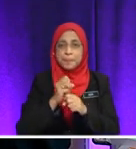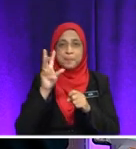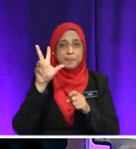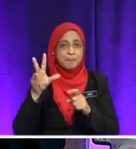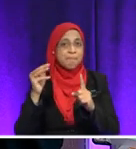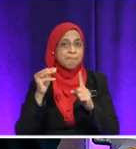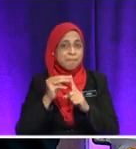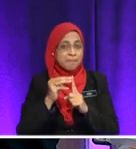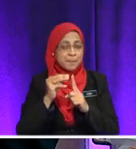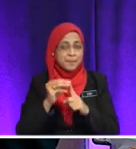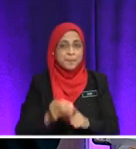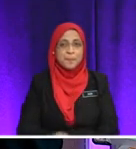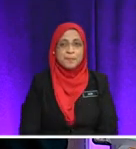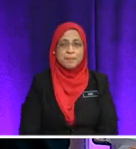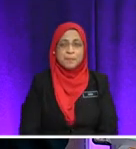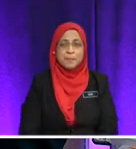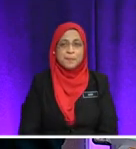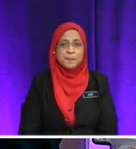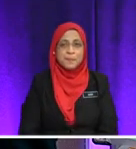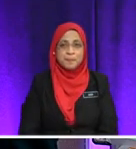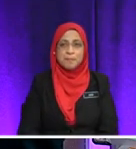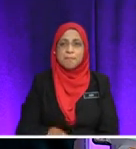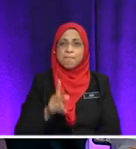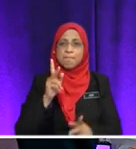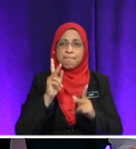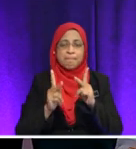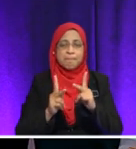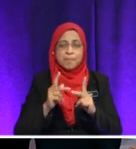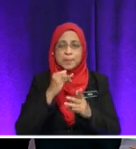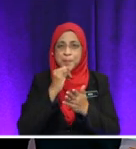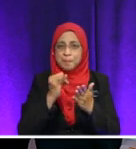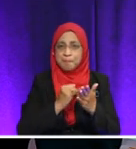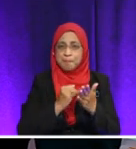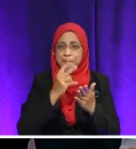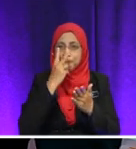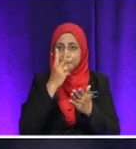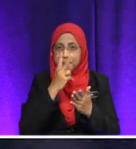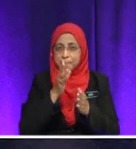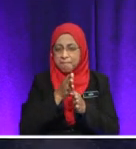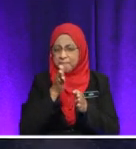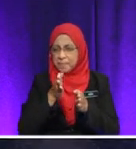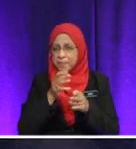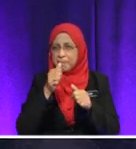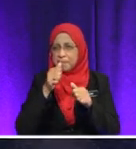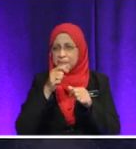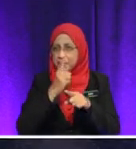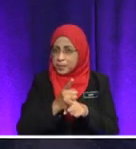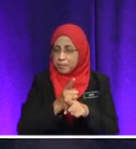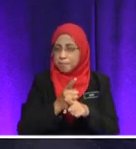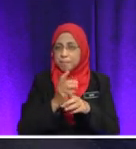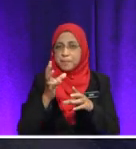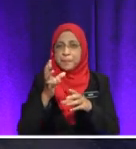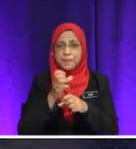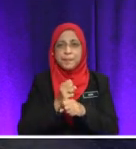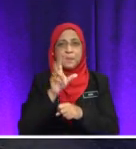Oke objek pandangan Sisi Tepat satu maka jadi semuanya 4 maka